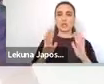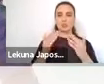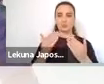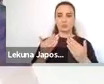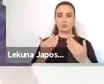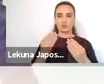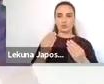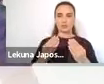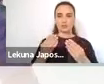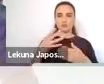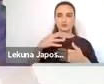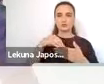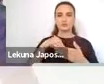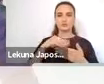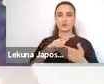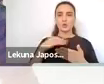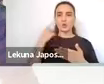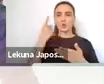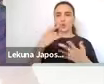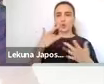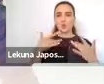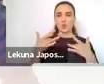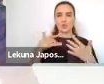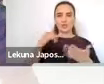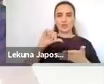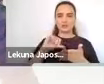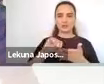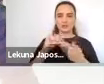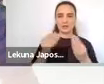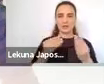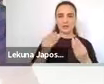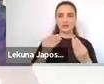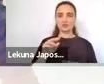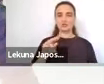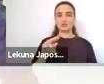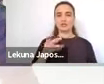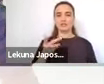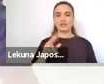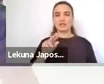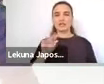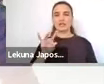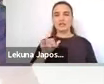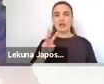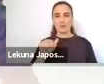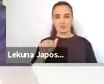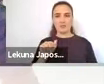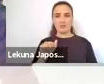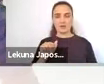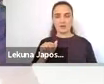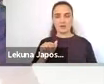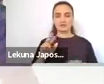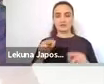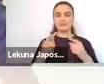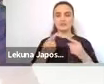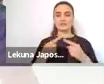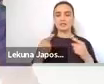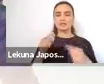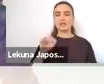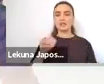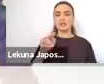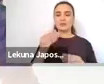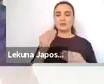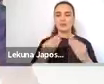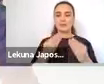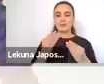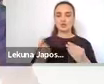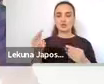რომელშიც შედის დაუშვათ ეს როლური თამაში, დრამა, ასე ვთქვათ, როდესაც სხვადასხვა ტიპის თამაშების